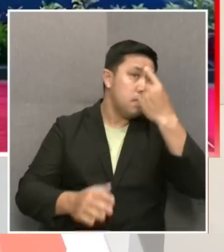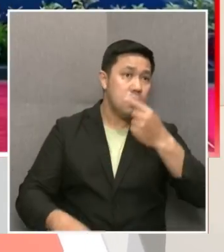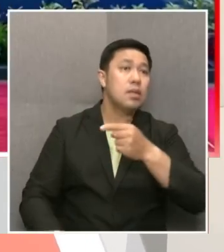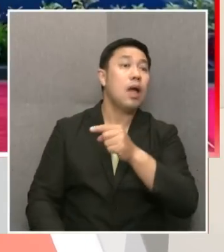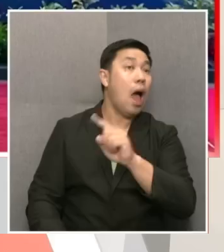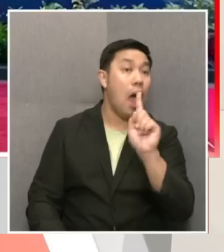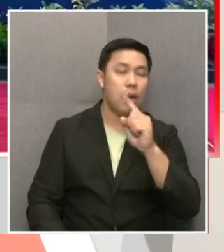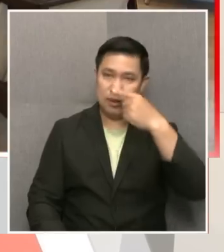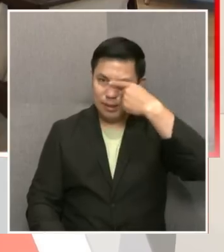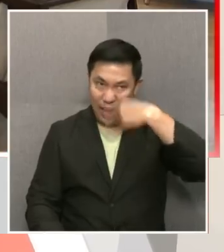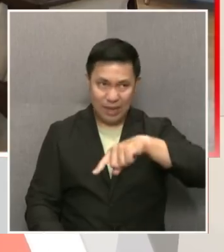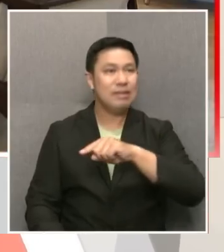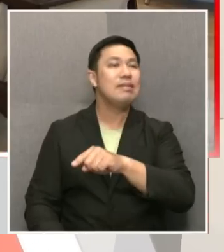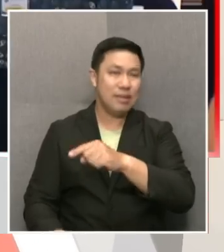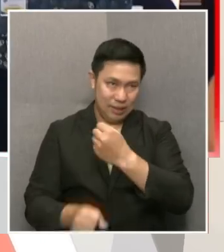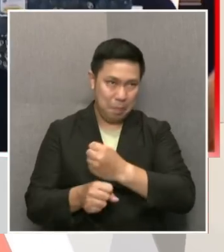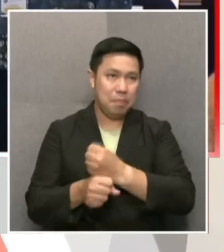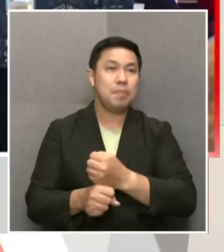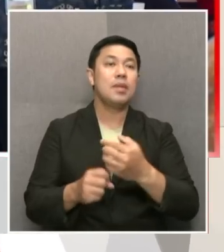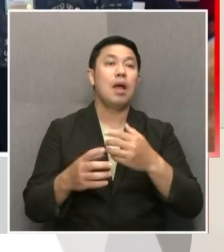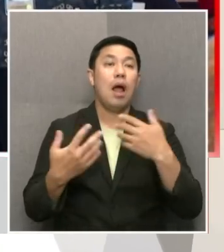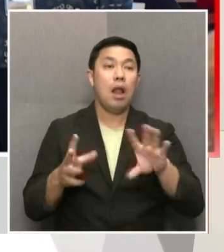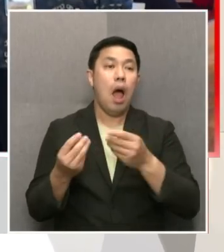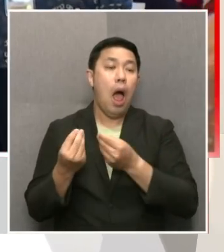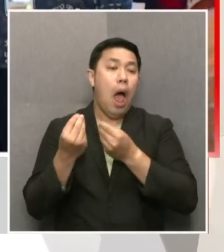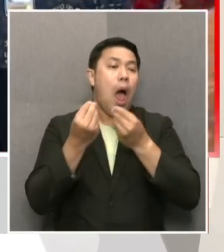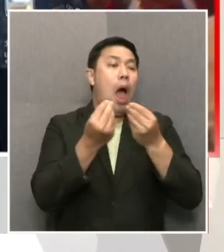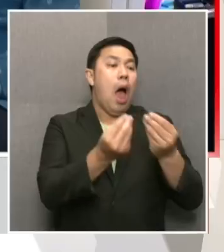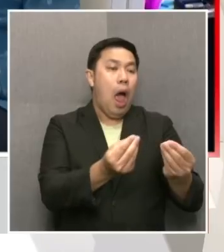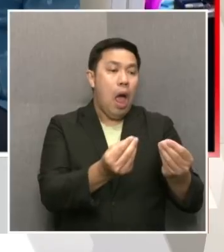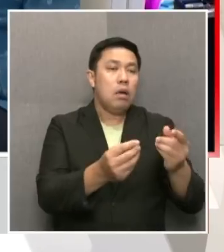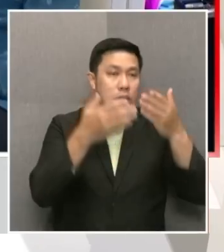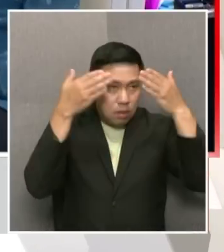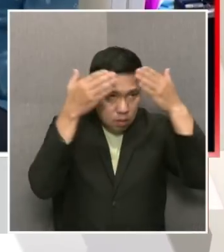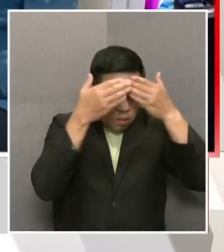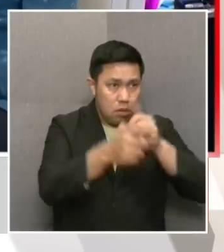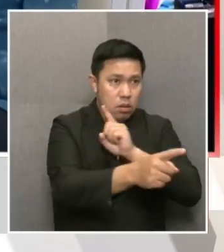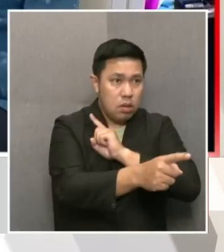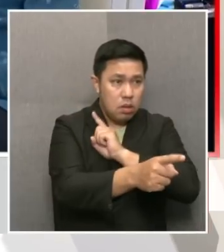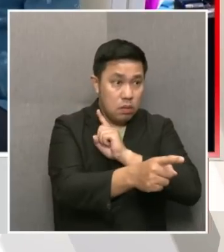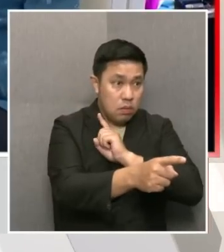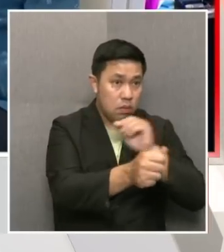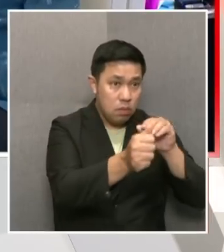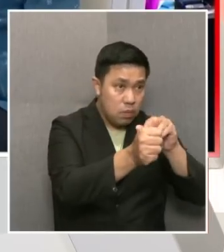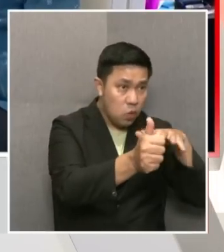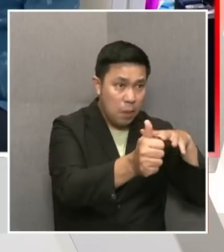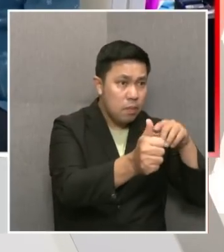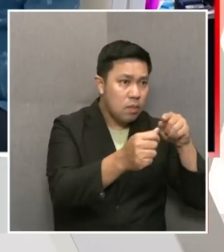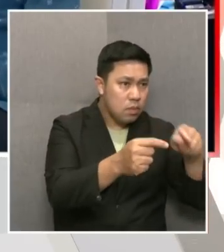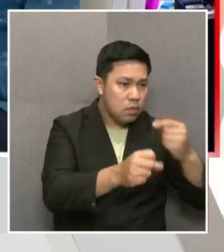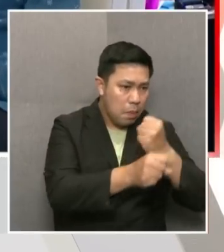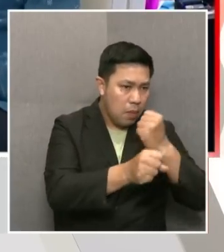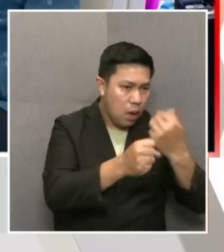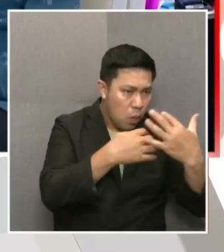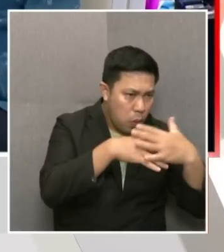การก็คือไทยนะครับหลังจากนั้นก็มีการมอบบทบาทนี้ให้กับอินโดนีเซียในฐานะผู้นำที่เป็นฝ่ายประสานง